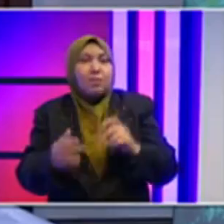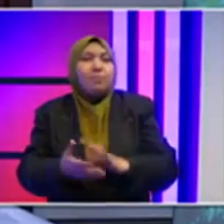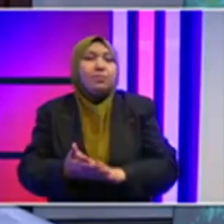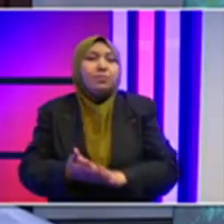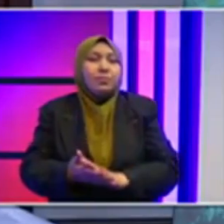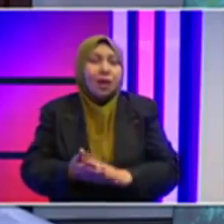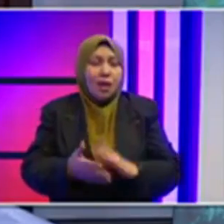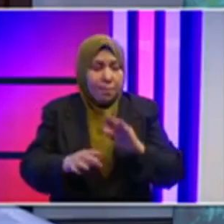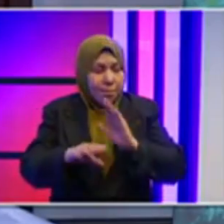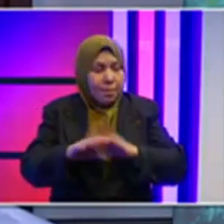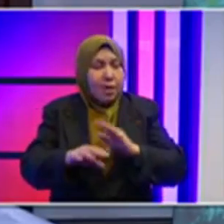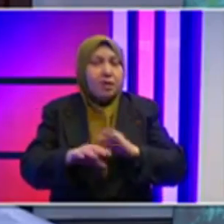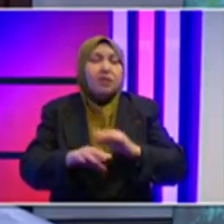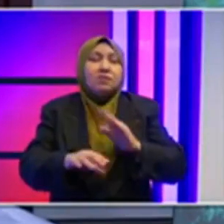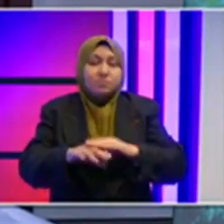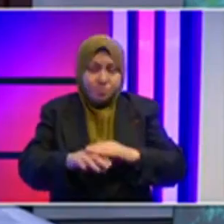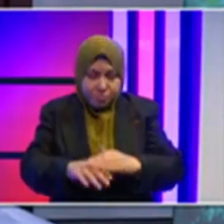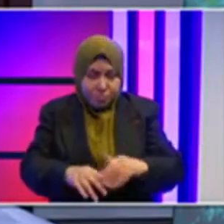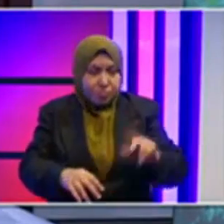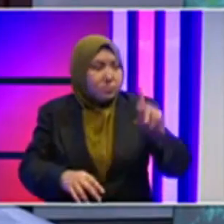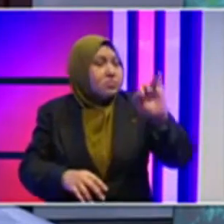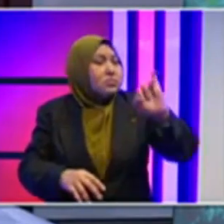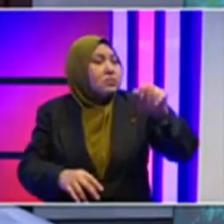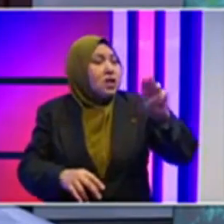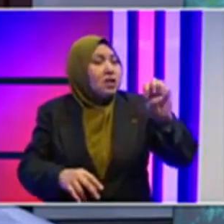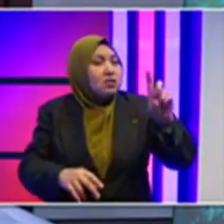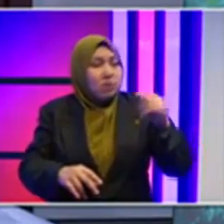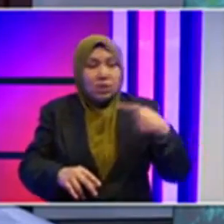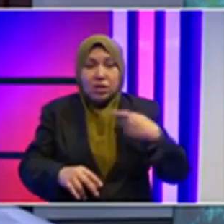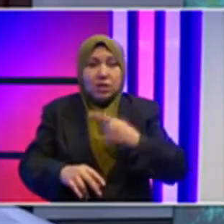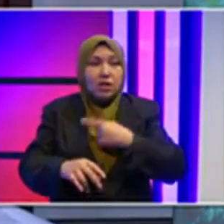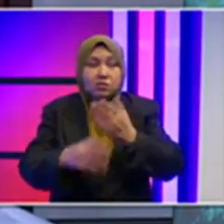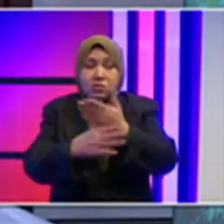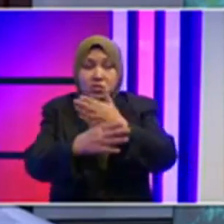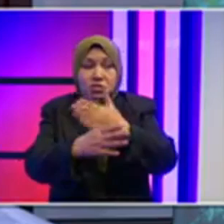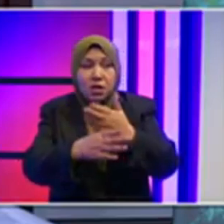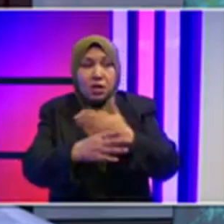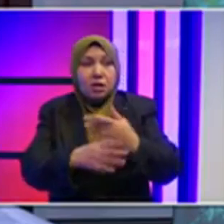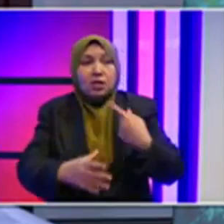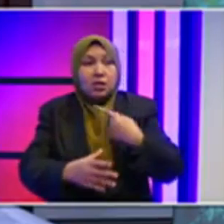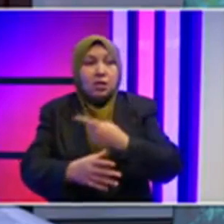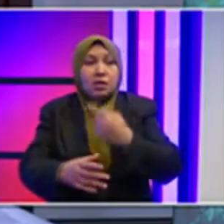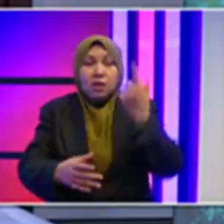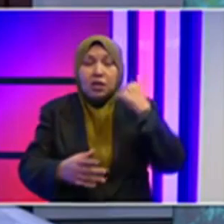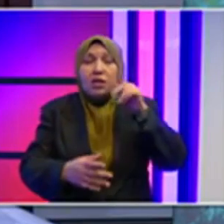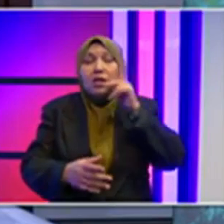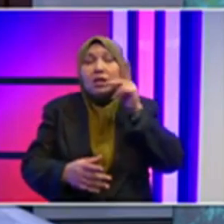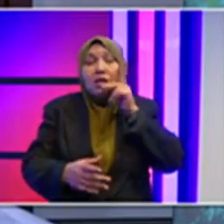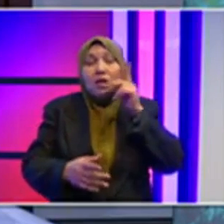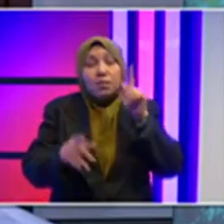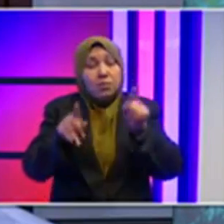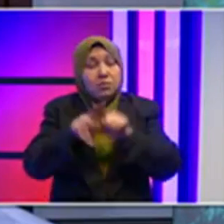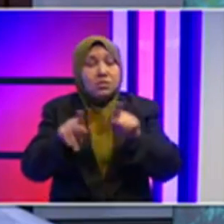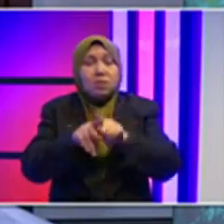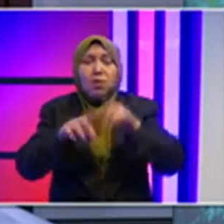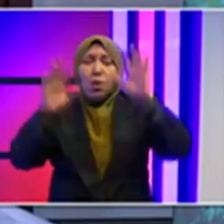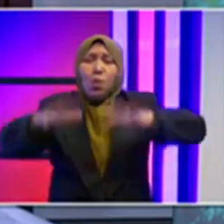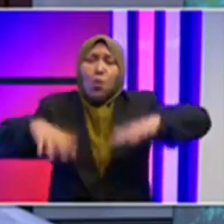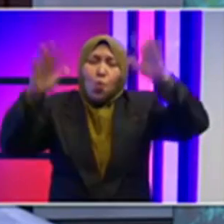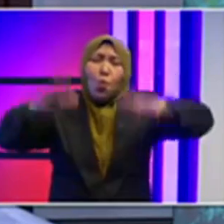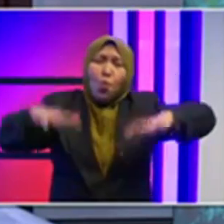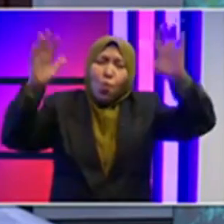fpd bagian tajwid gitu Subhanallah ada sobat-sobat juga kosika tadi di Kedah bersama Ustadzah hujan lebat